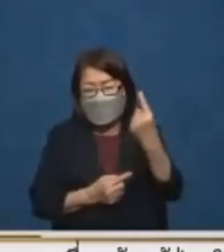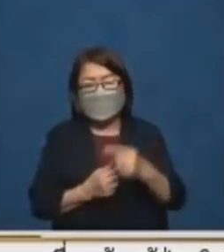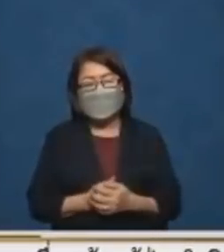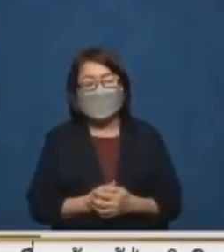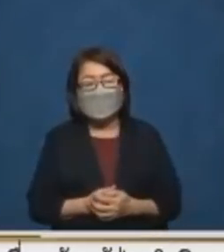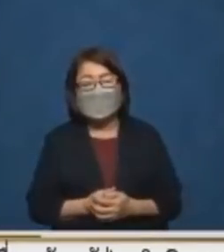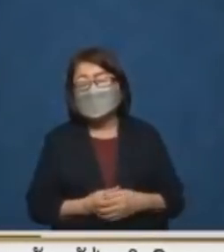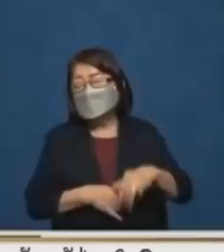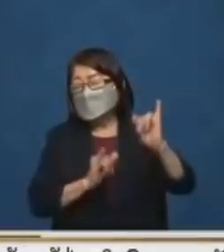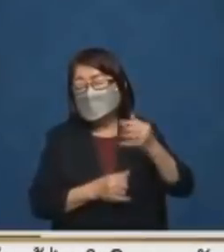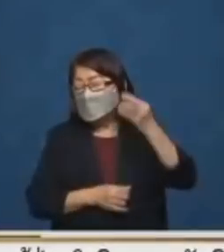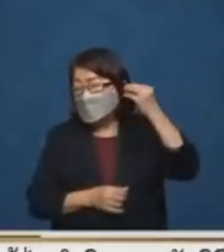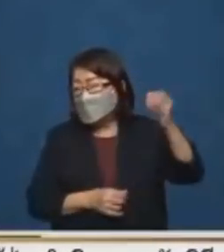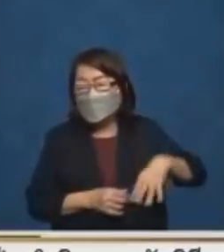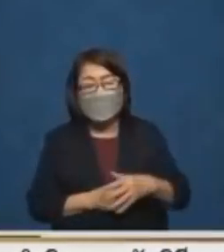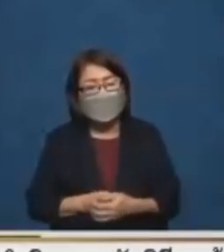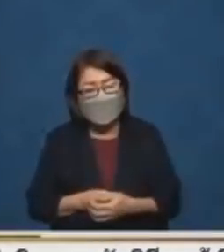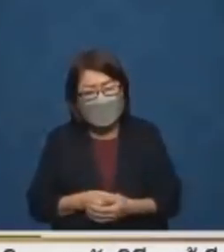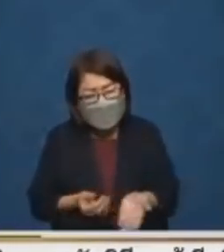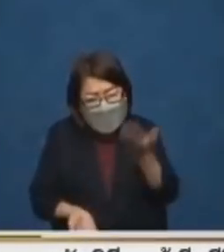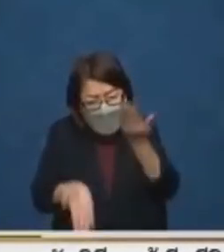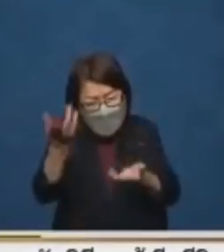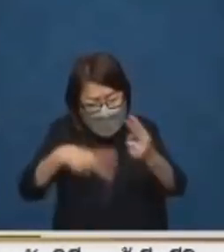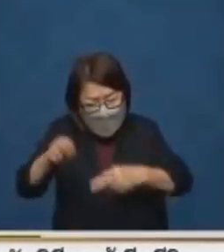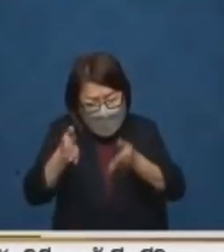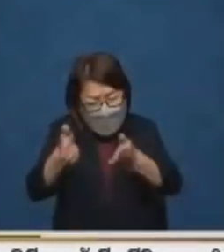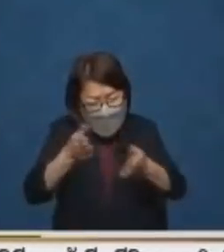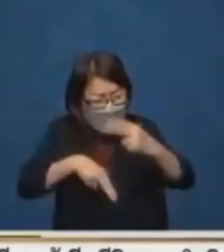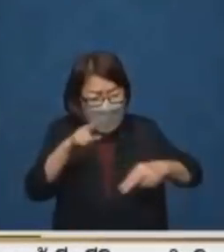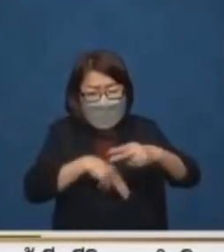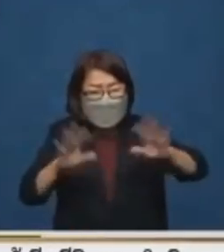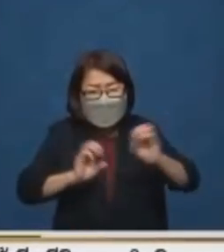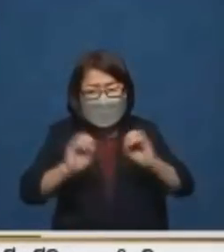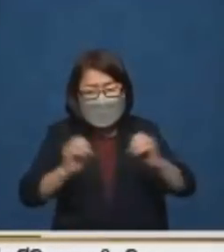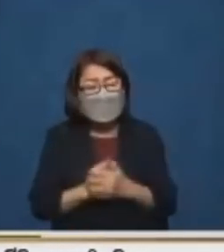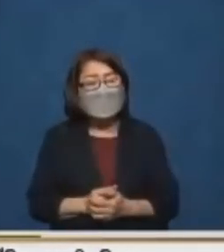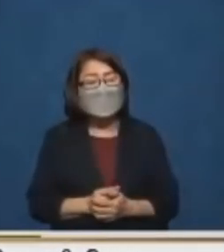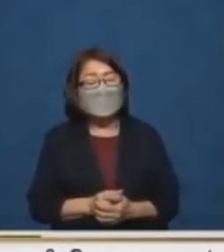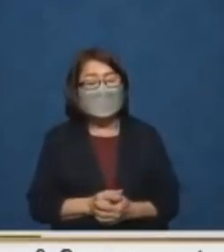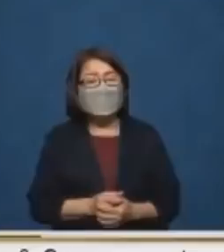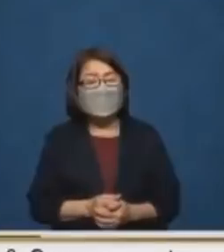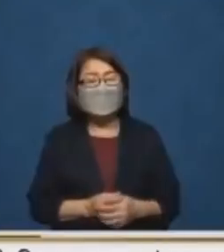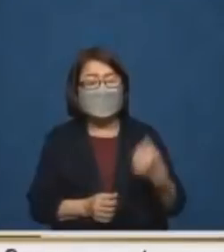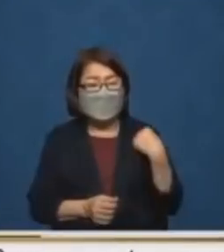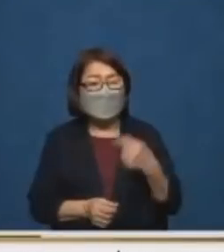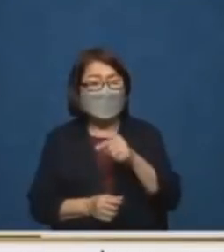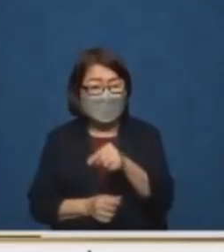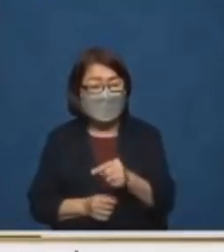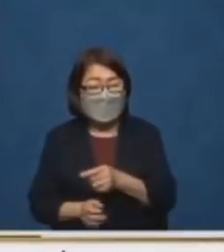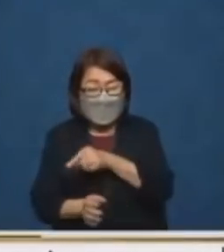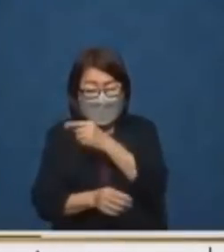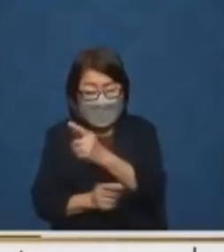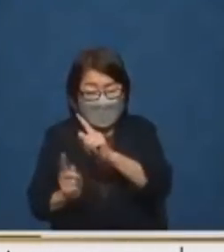ท่านก็ไม่ฟังไม่มีการตรวดสอบสถานมนเทิงหลงจากที่มีการระบาดของสถานมนเทิงเหานั้